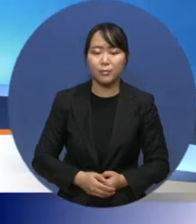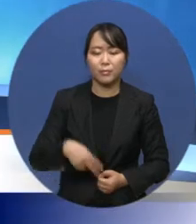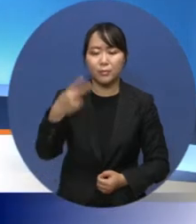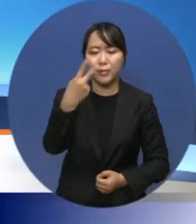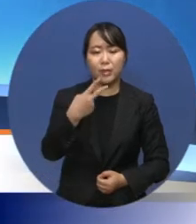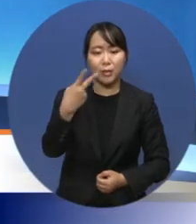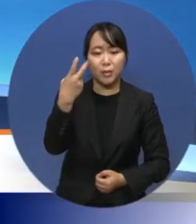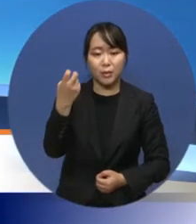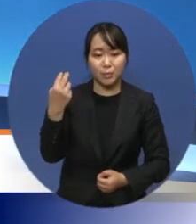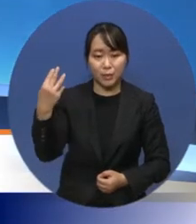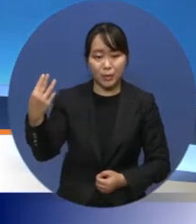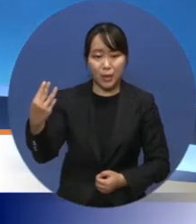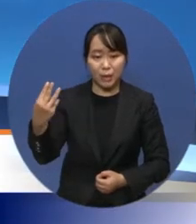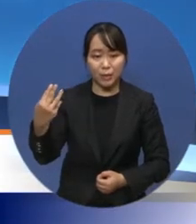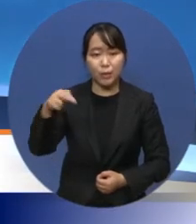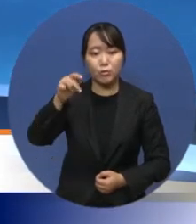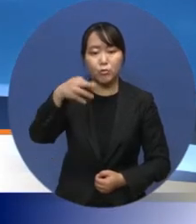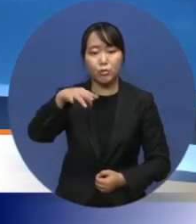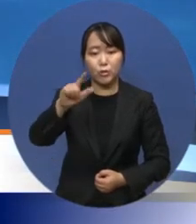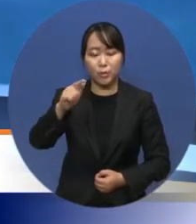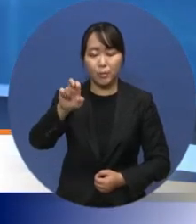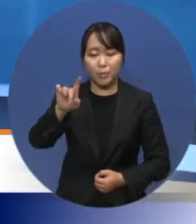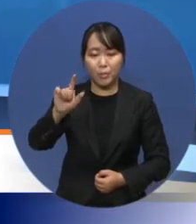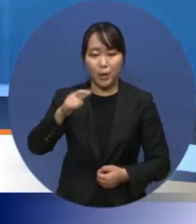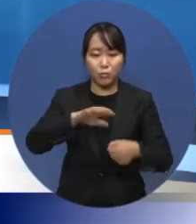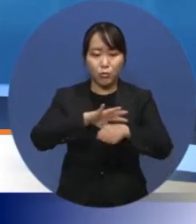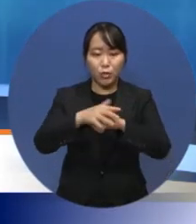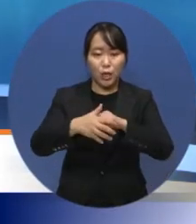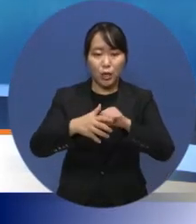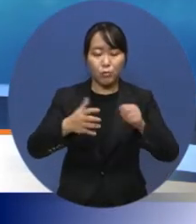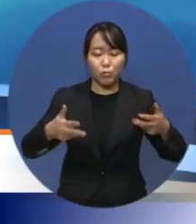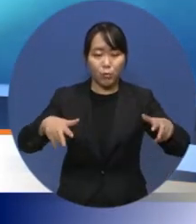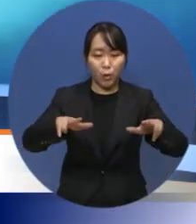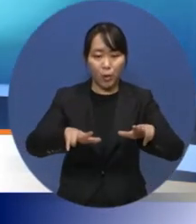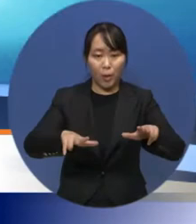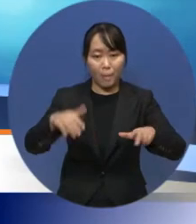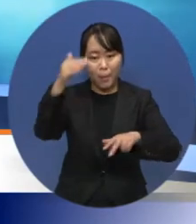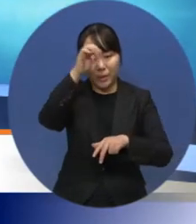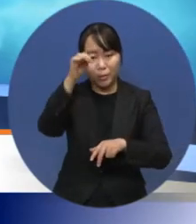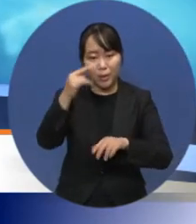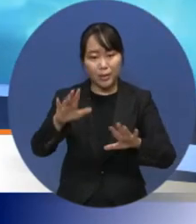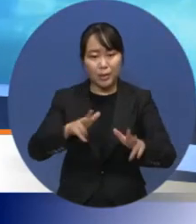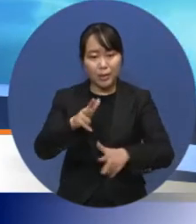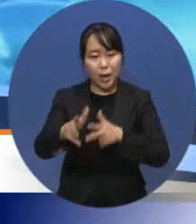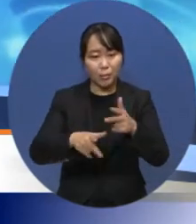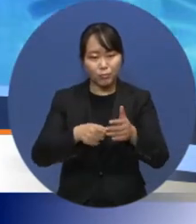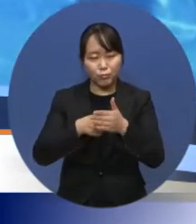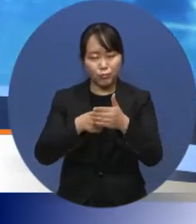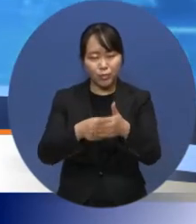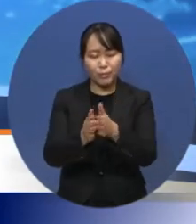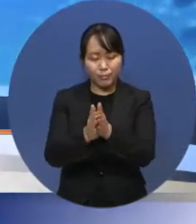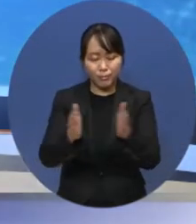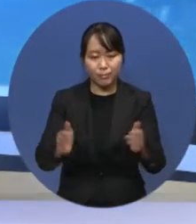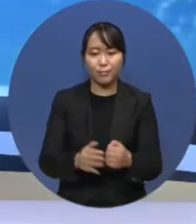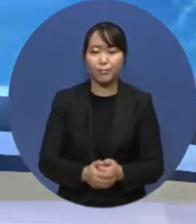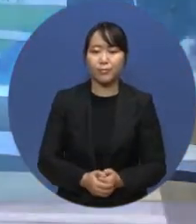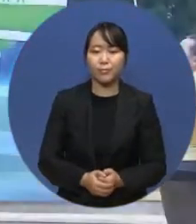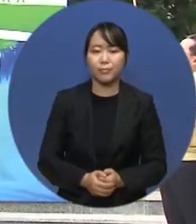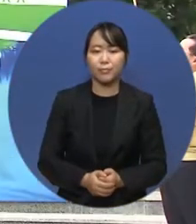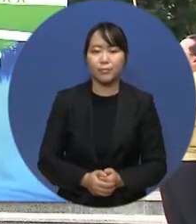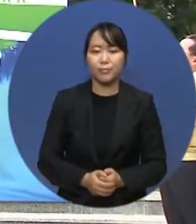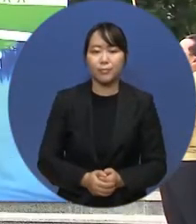2023 순천만 국제정원 박람회가 본격적인 사업 추진에 들어갑니다. 이소영 기자가 보도합니다.